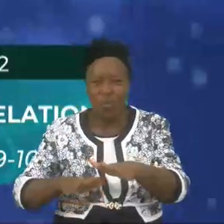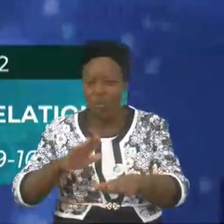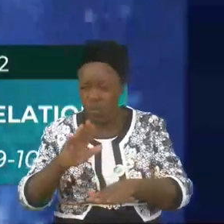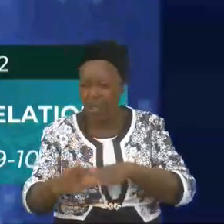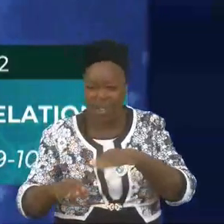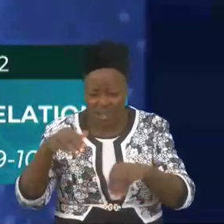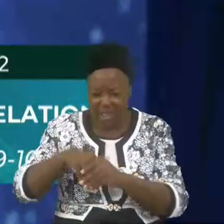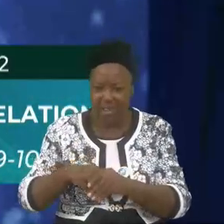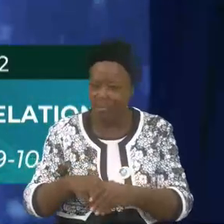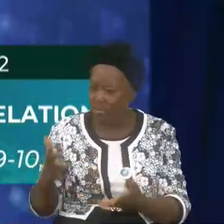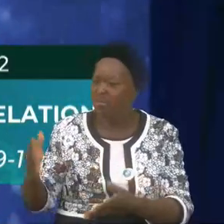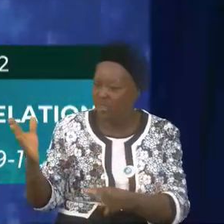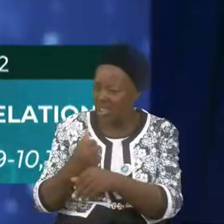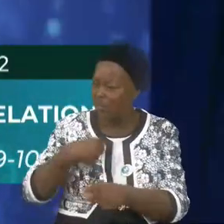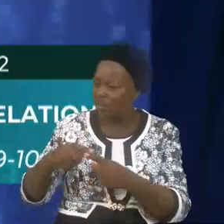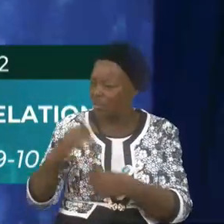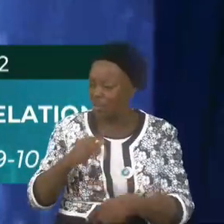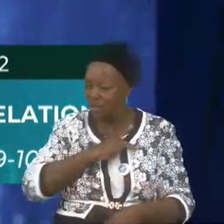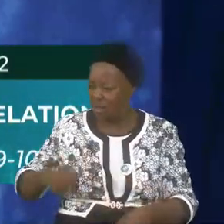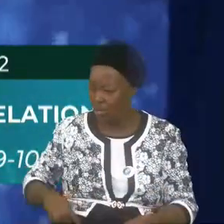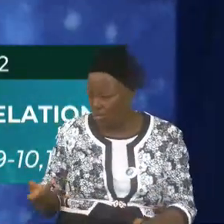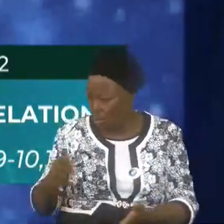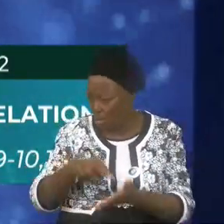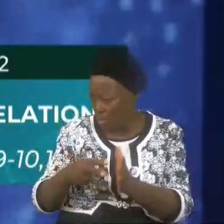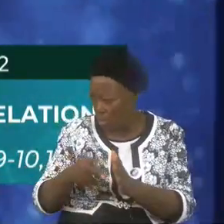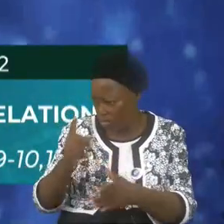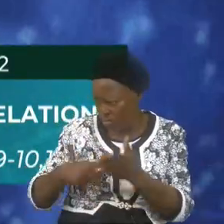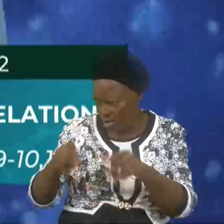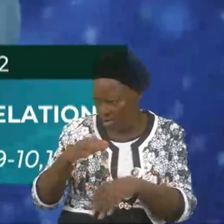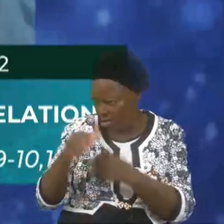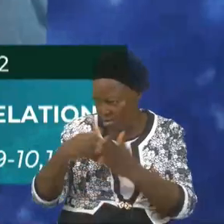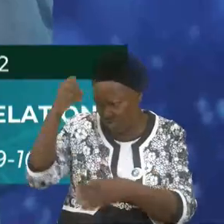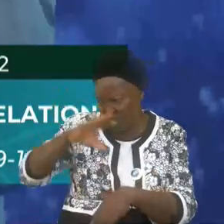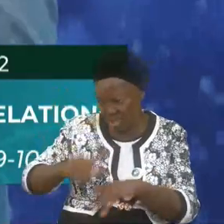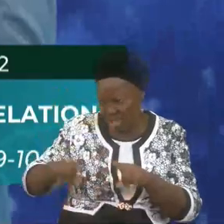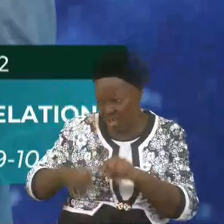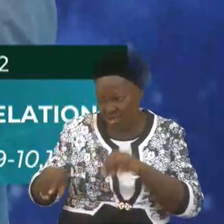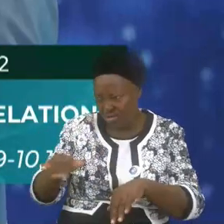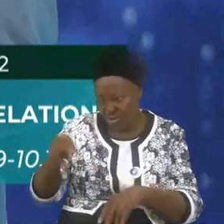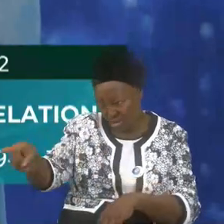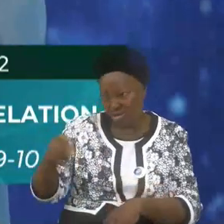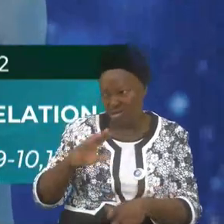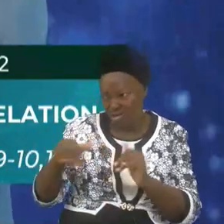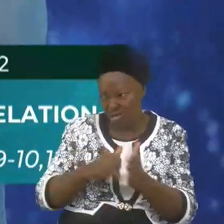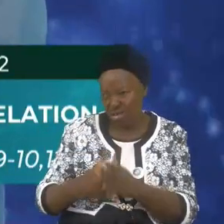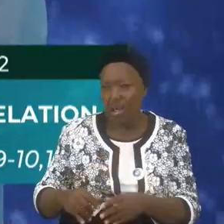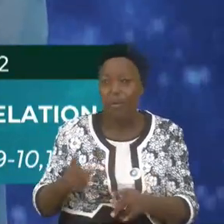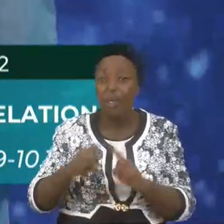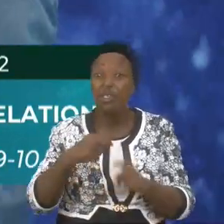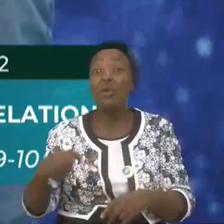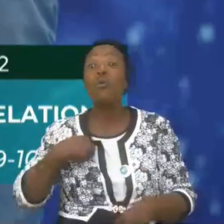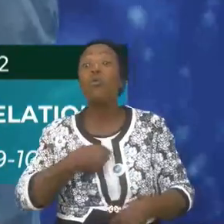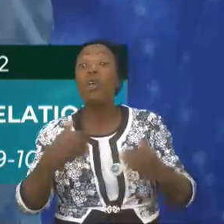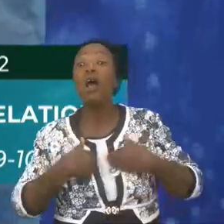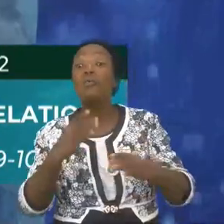Daniel, amène-moi au vin le roi. Ce que les magiciens n'ont pas eu, ce que les voyants n'ont pas vu, et dit, nous